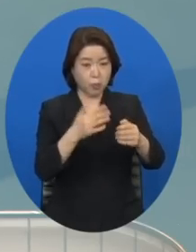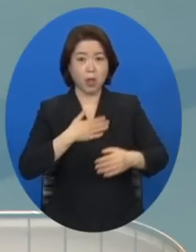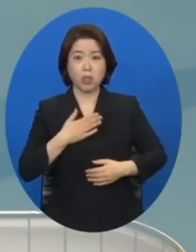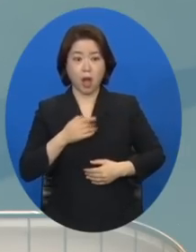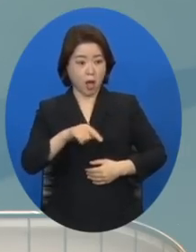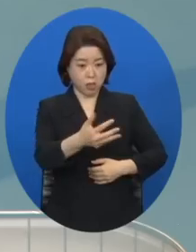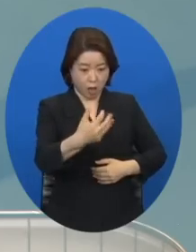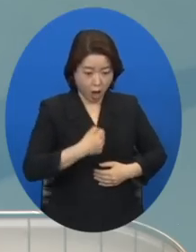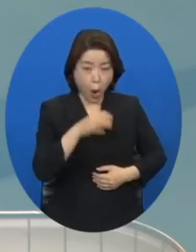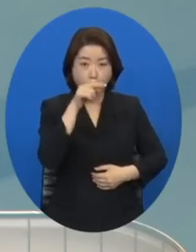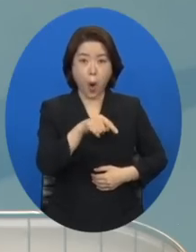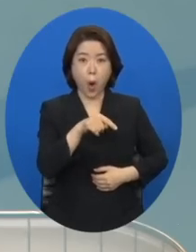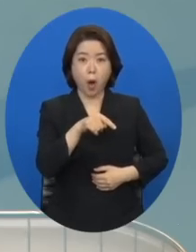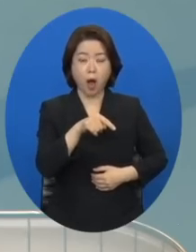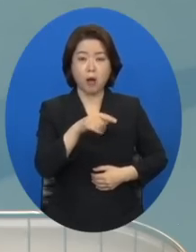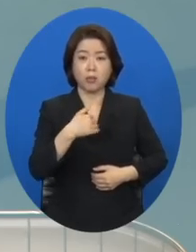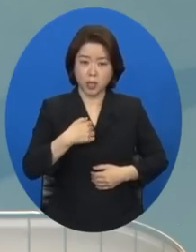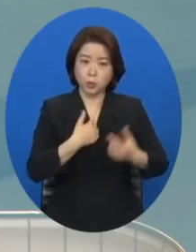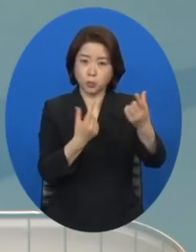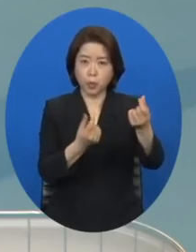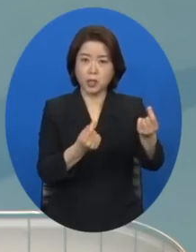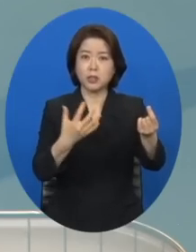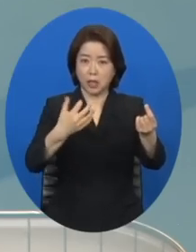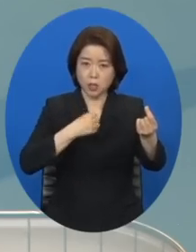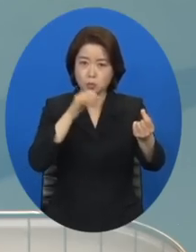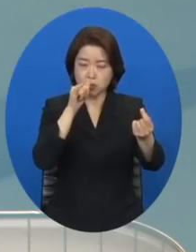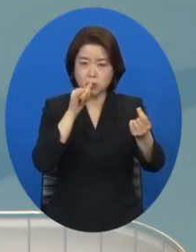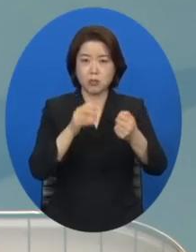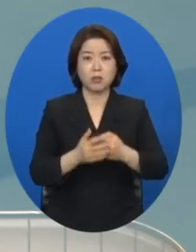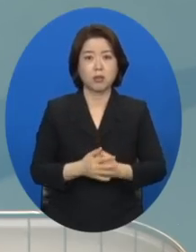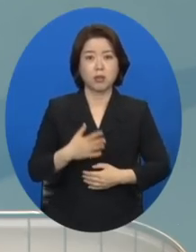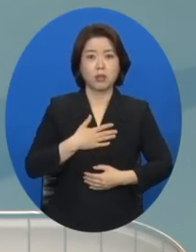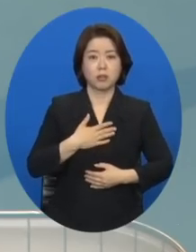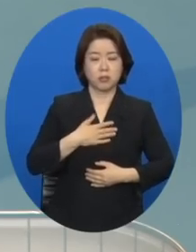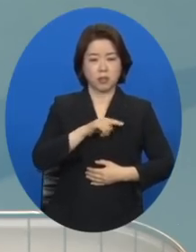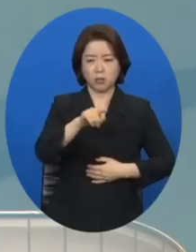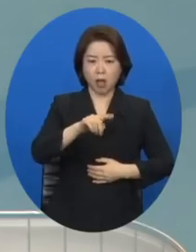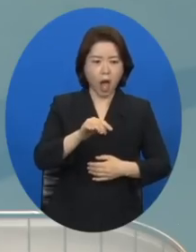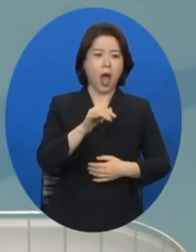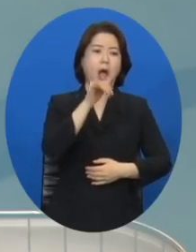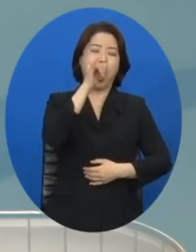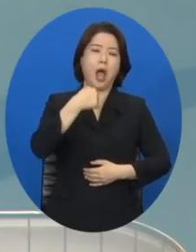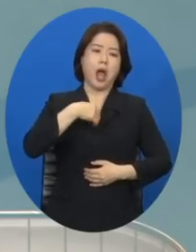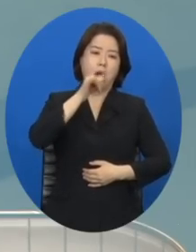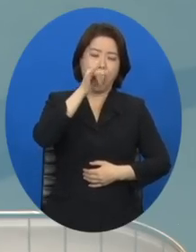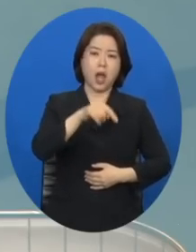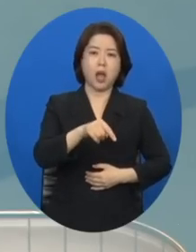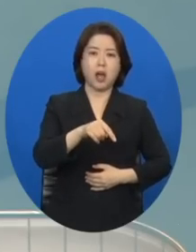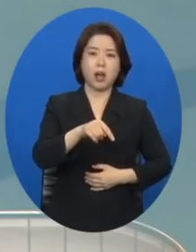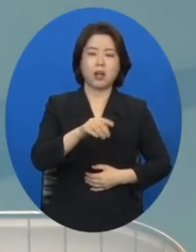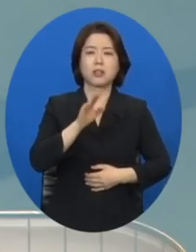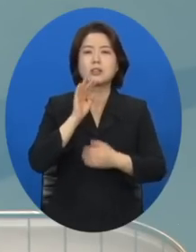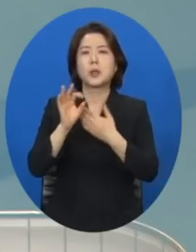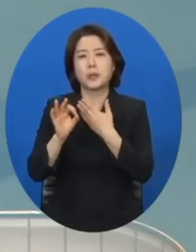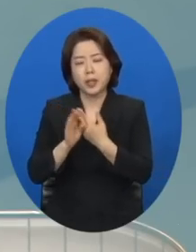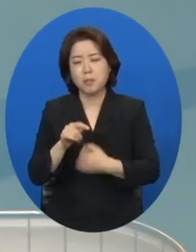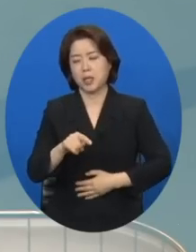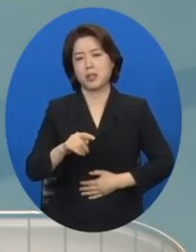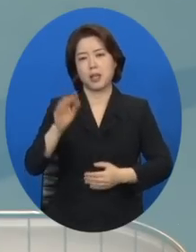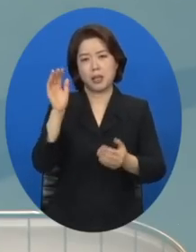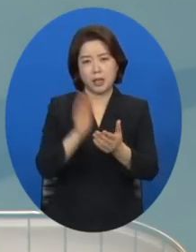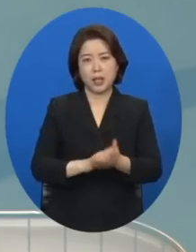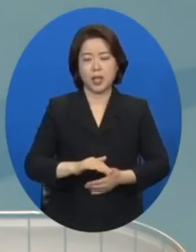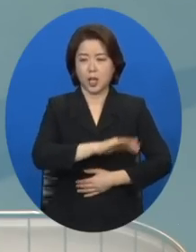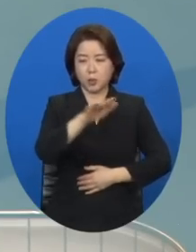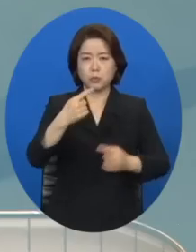뭐 다 저에게 척하는 문입니다 다 저기 저에게도 적용되는 부분들 그렇다 보면 야 이거 진짜 지금